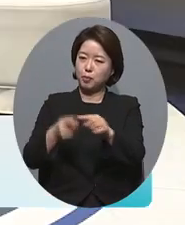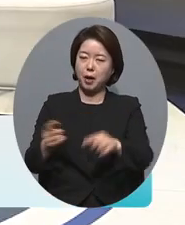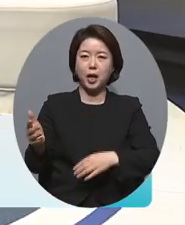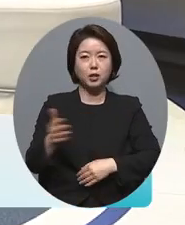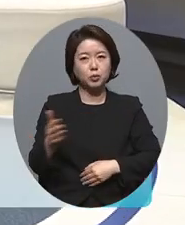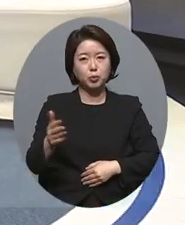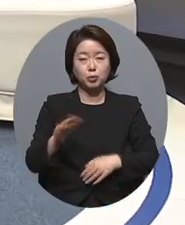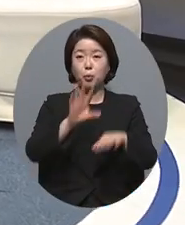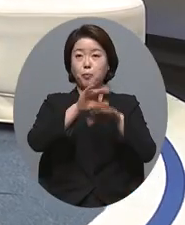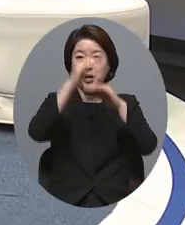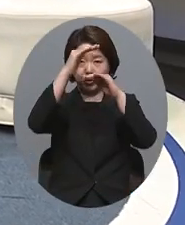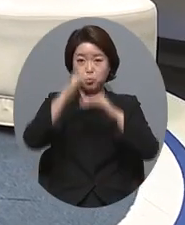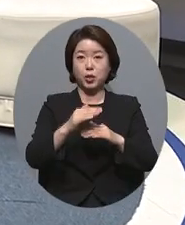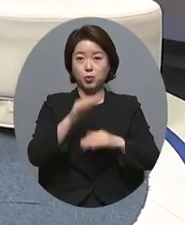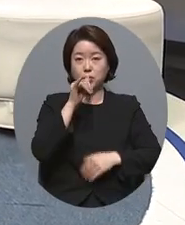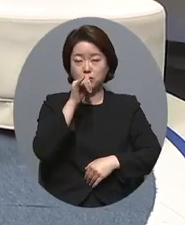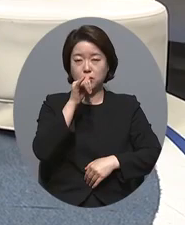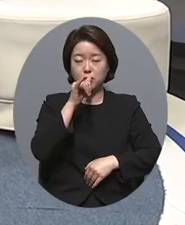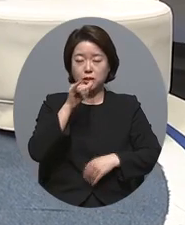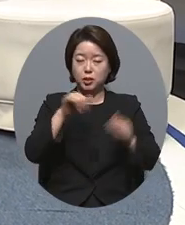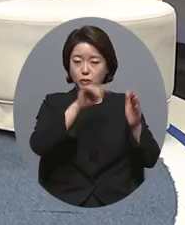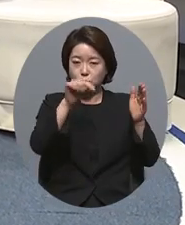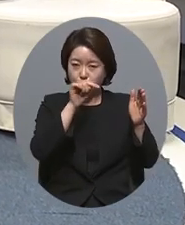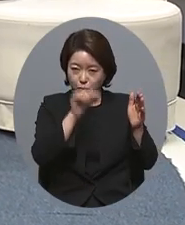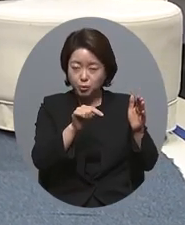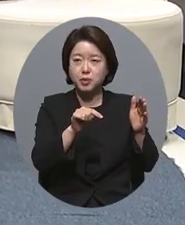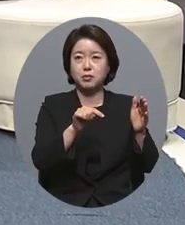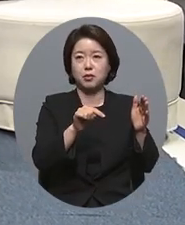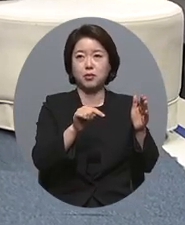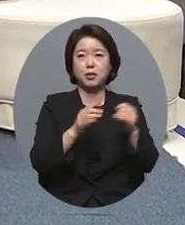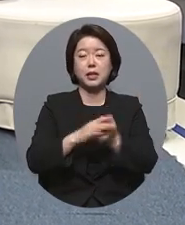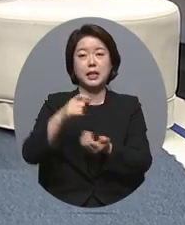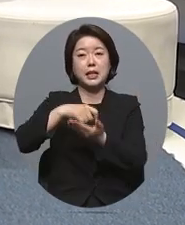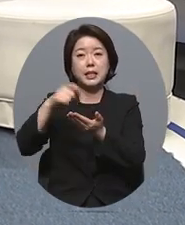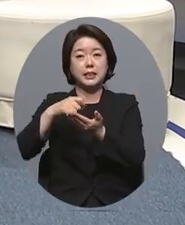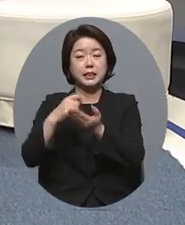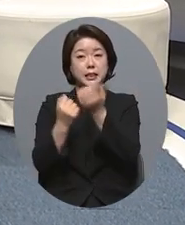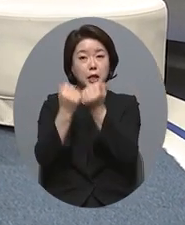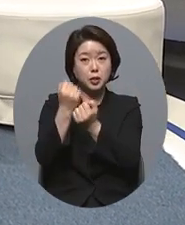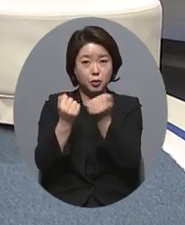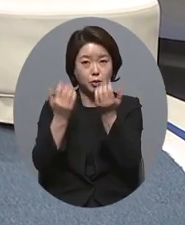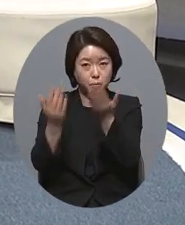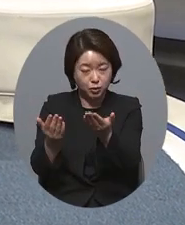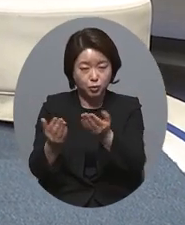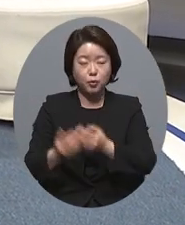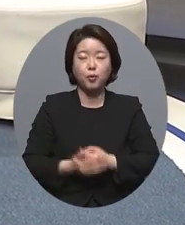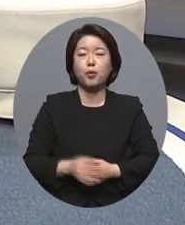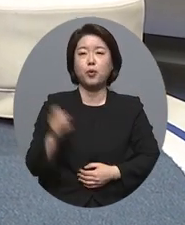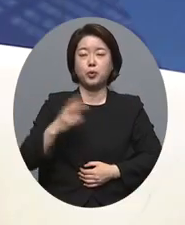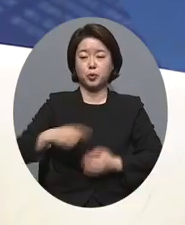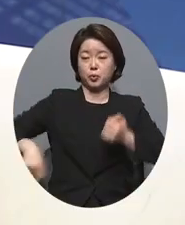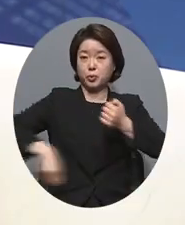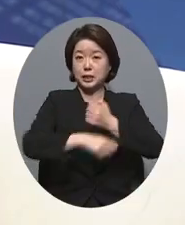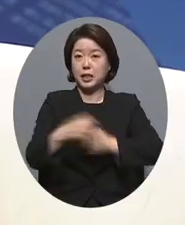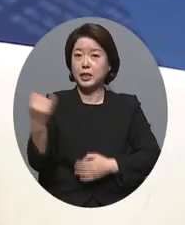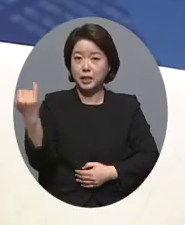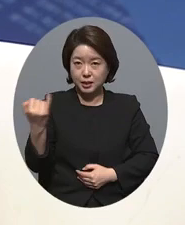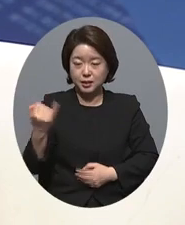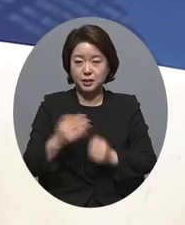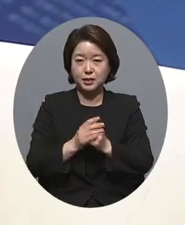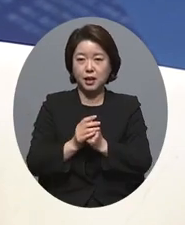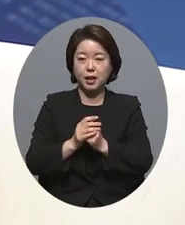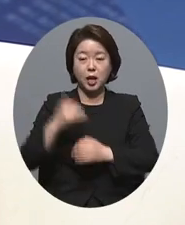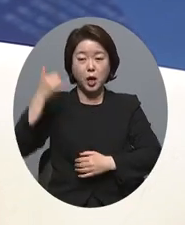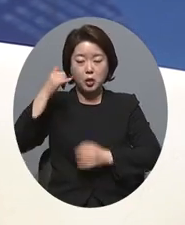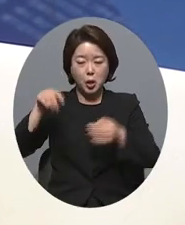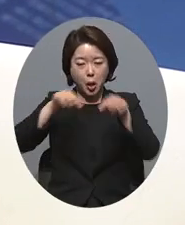되는 방송 내용이었고 그중에서 기자들의 해설과 그리고 첼리스트의